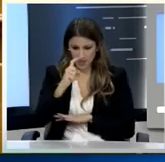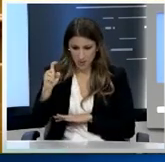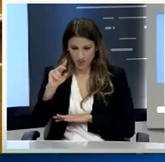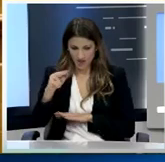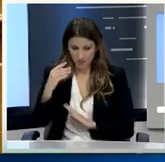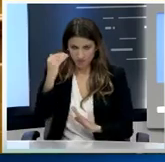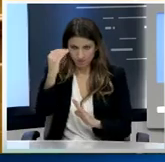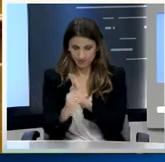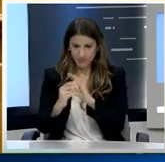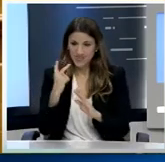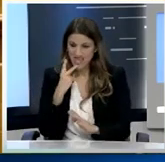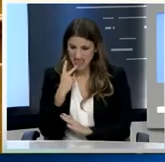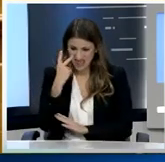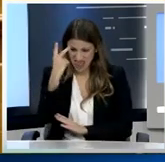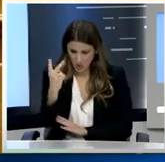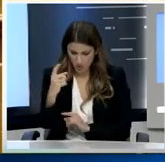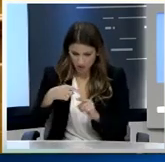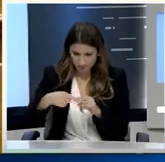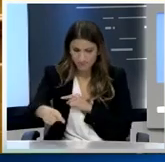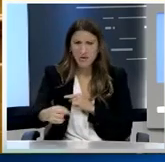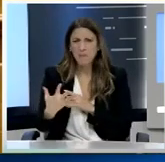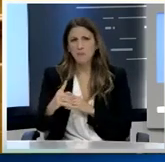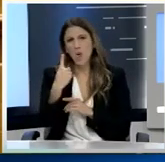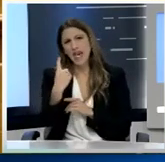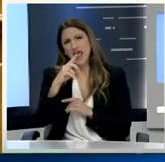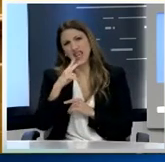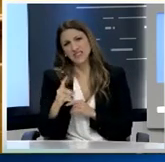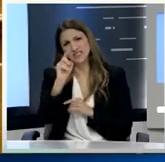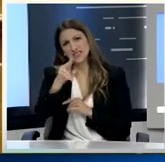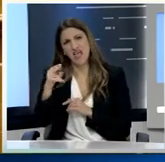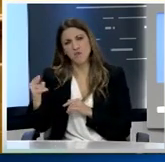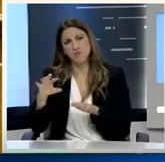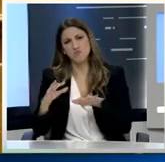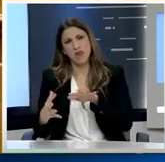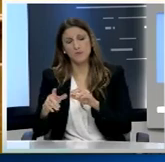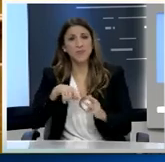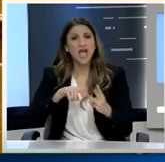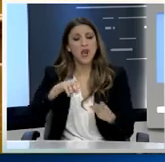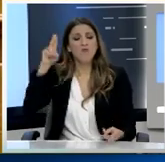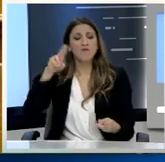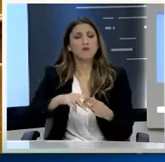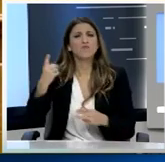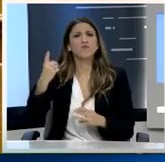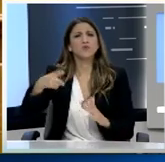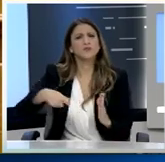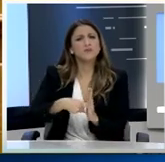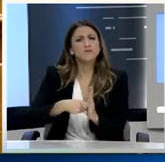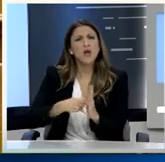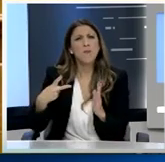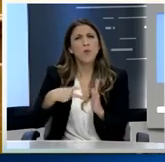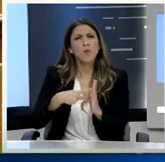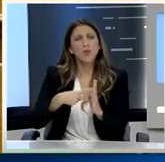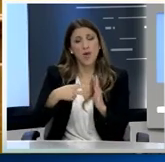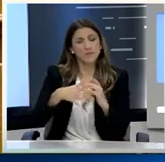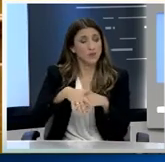εκατομμύρια, σε 2 χρόνους με κόστος περίπου 1 δισεκατομμύριο ευρώ. Μείωση φορολογικού συντελεστή μερισμάτων από το 15%